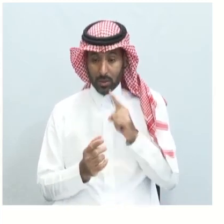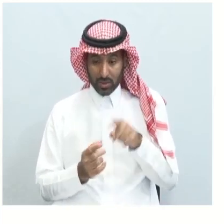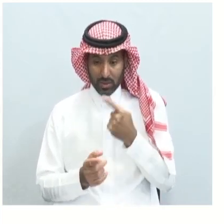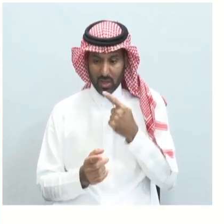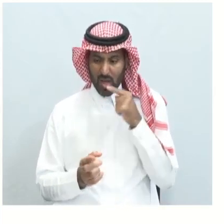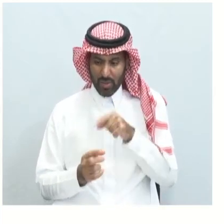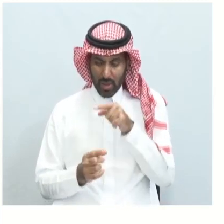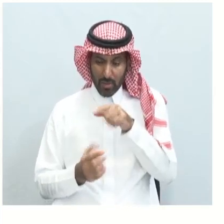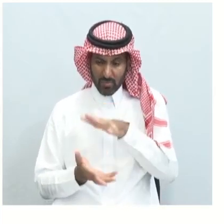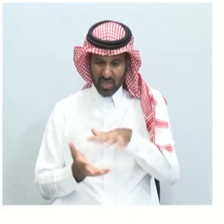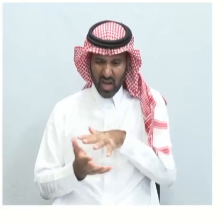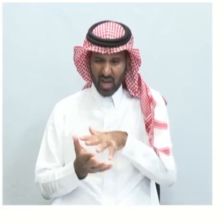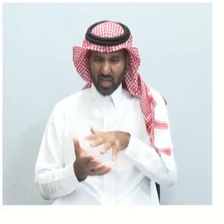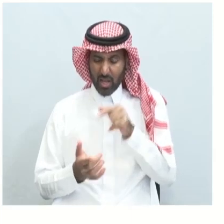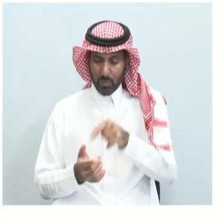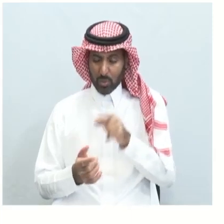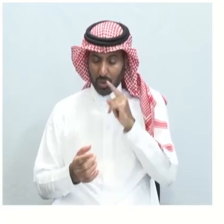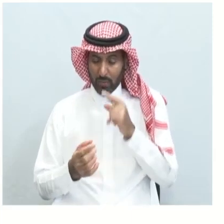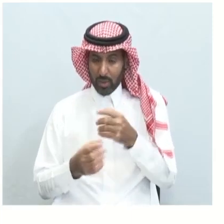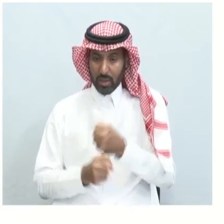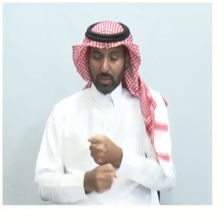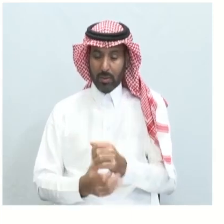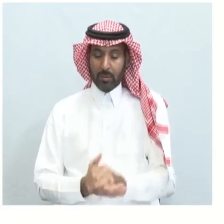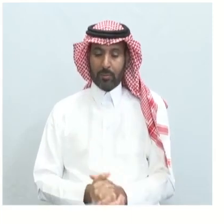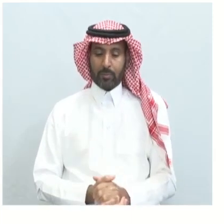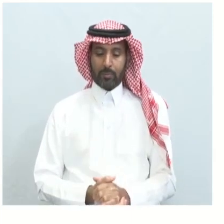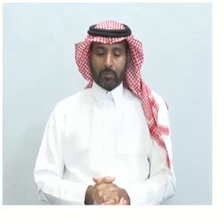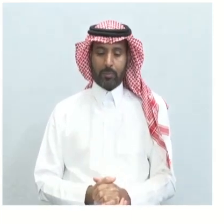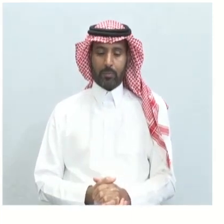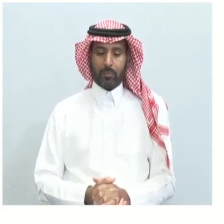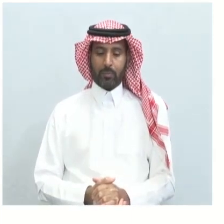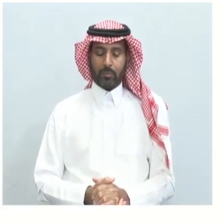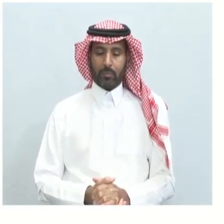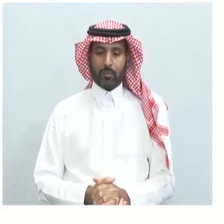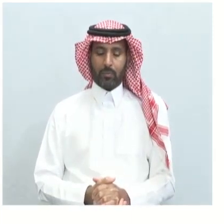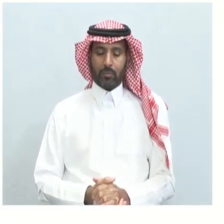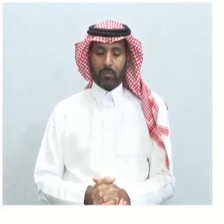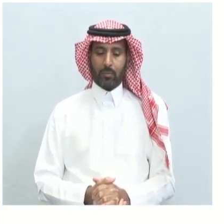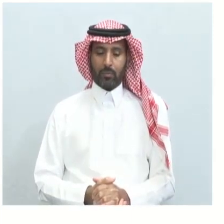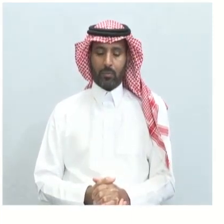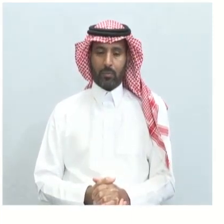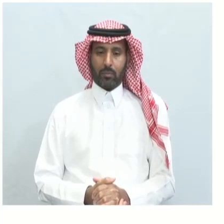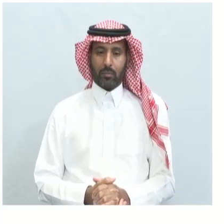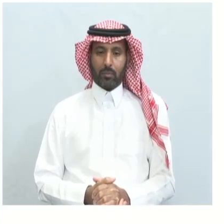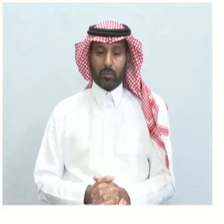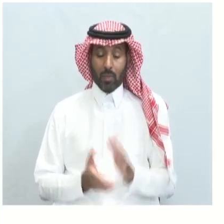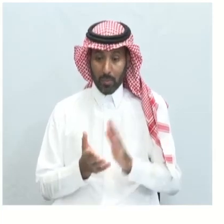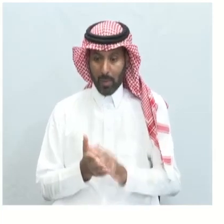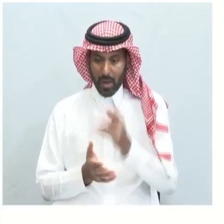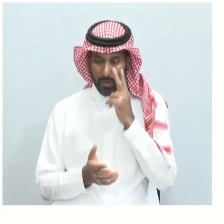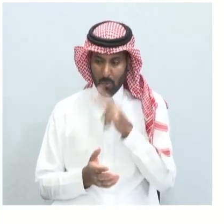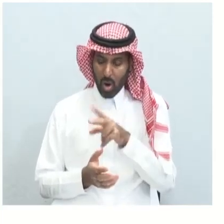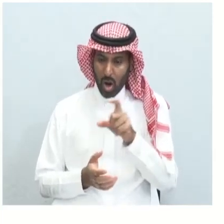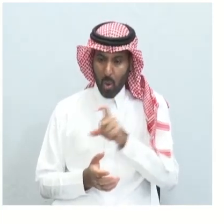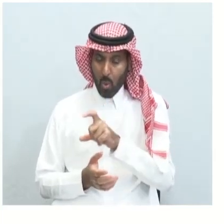الثغرات امنيه المعروفه لدى المهاجمين ايضا من ضمن المخاطر مخاوف